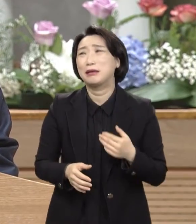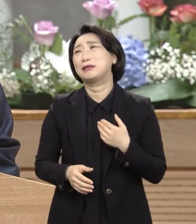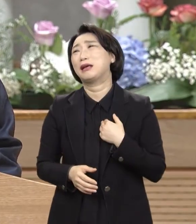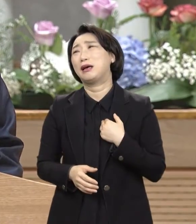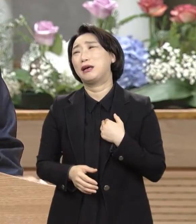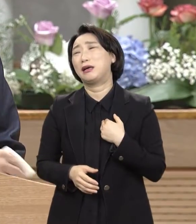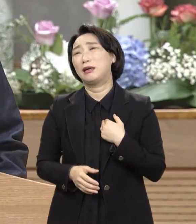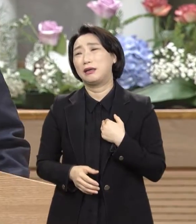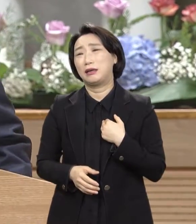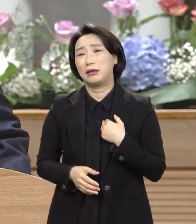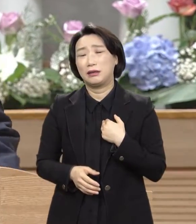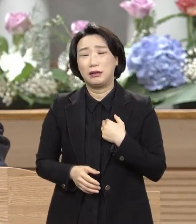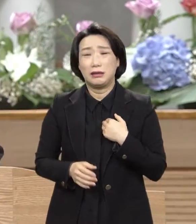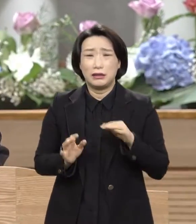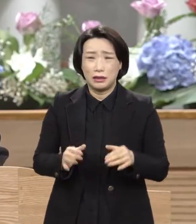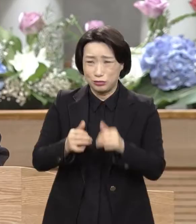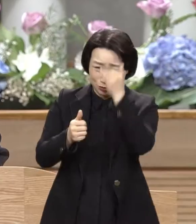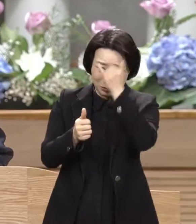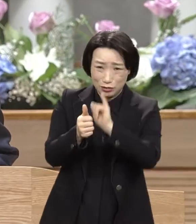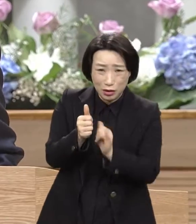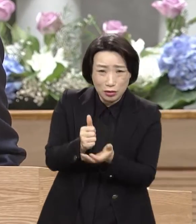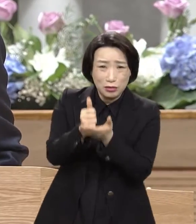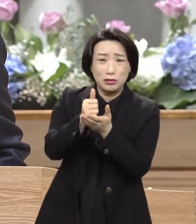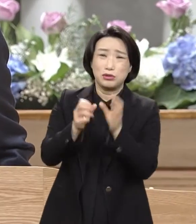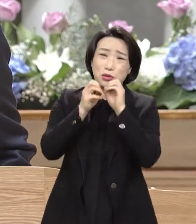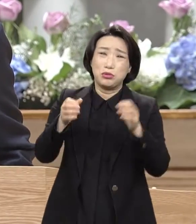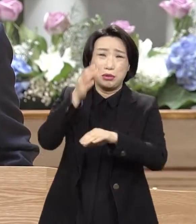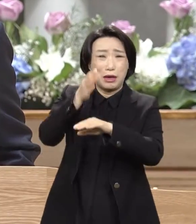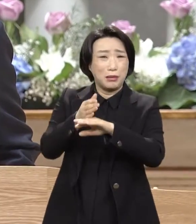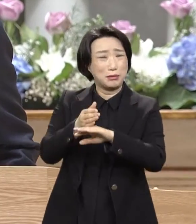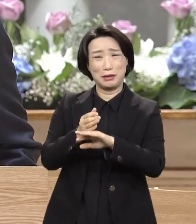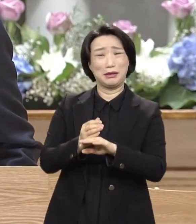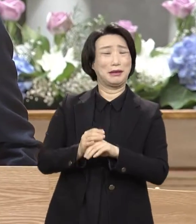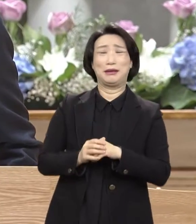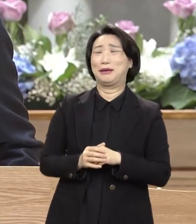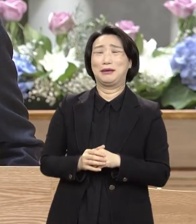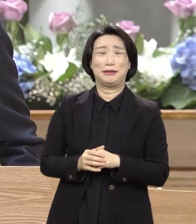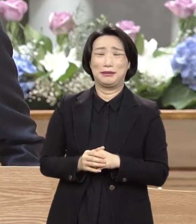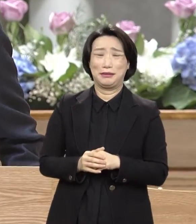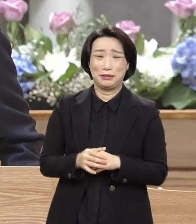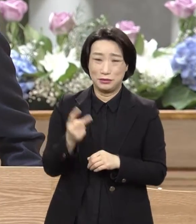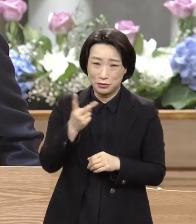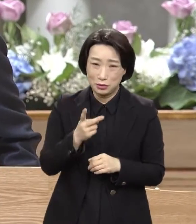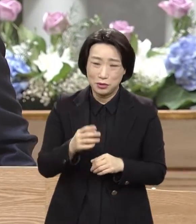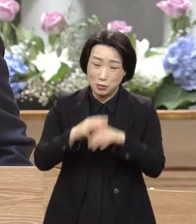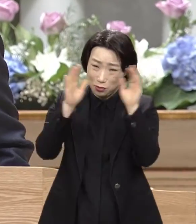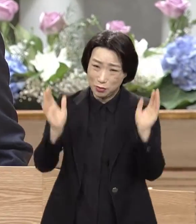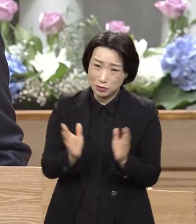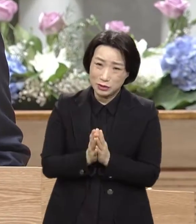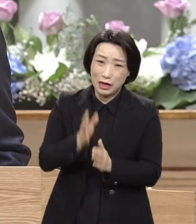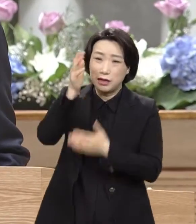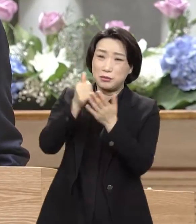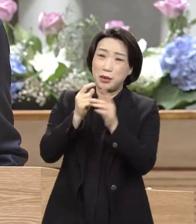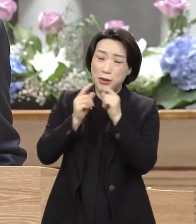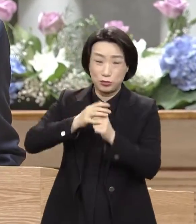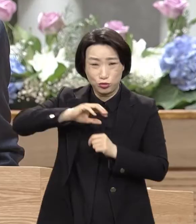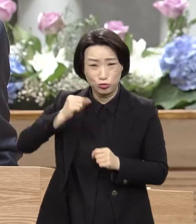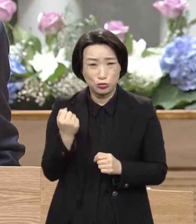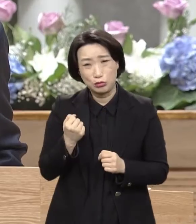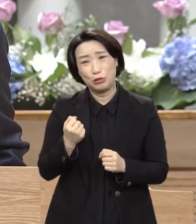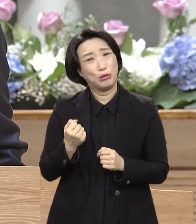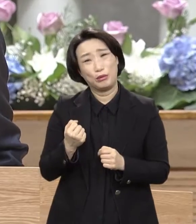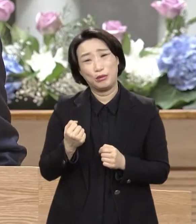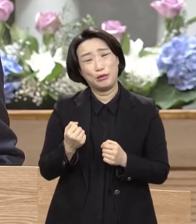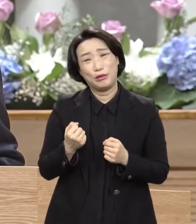있습니다. 충성도 전도도 감사도 그리고 모든 하나님의 말씀에